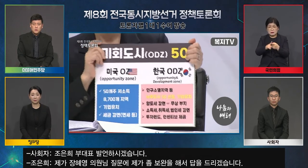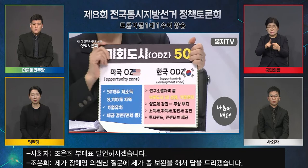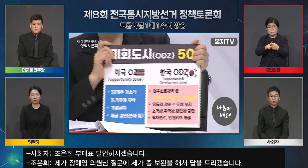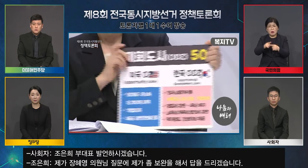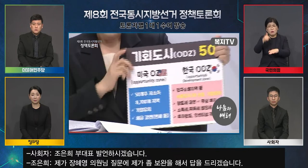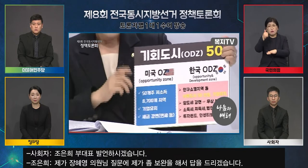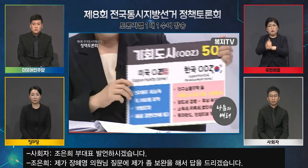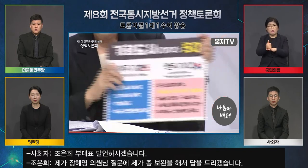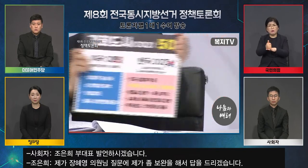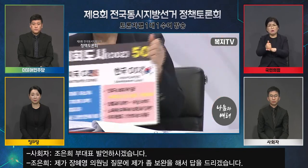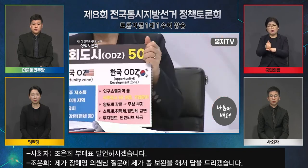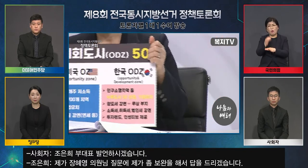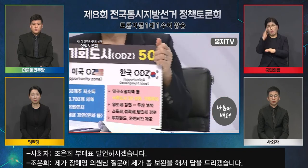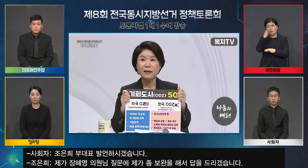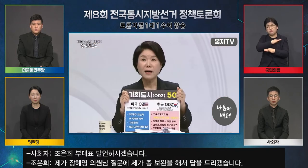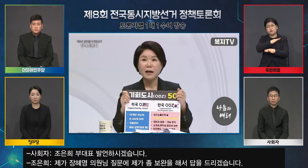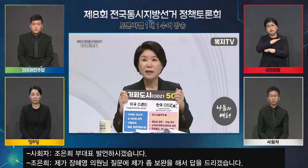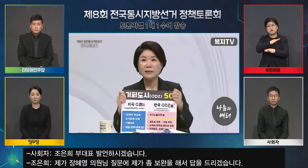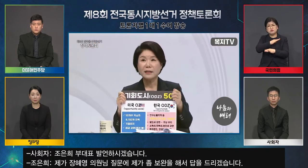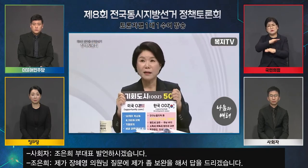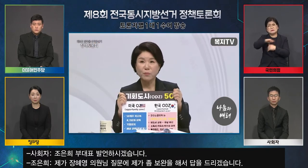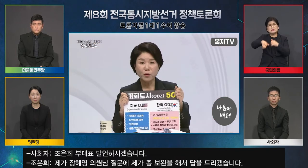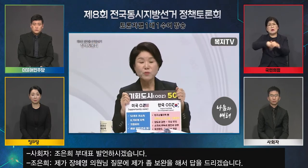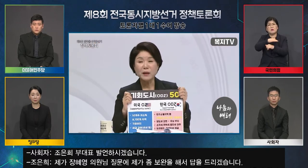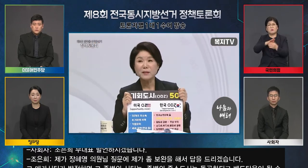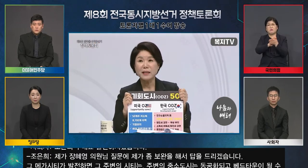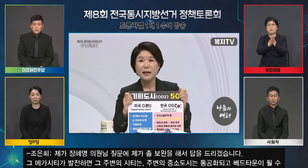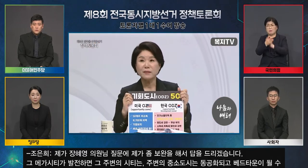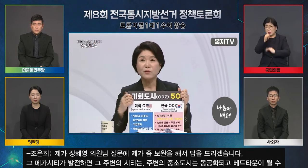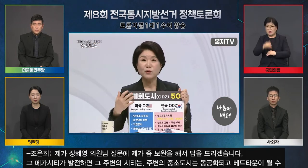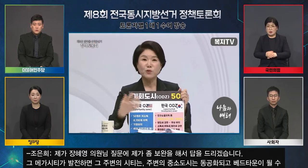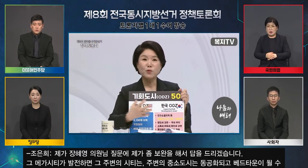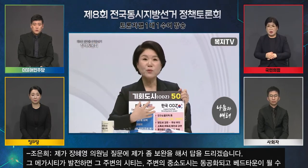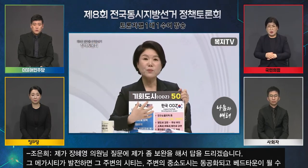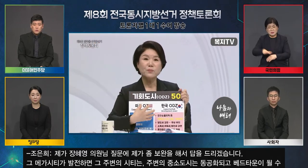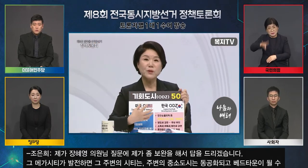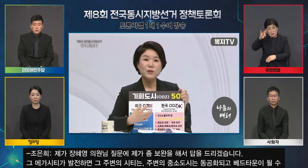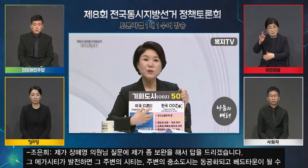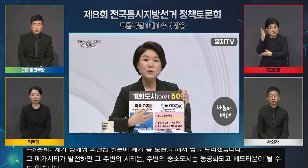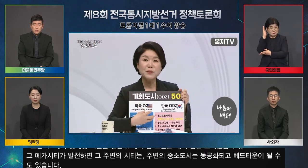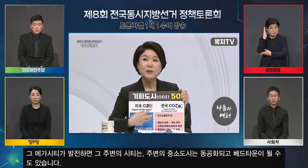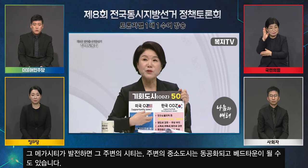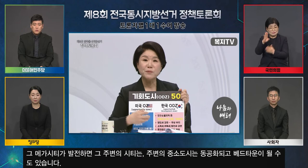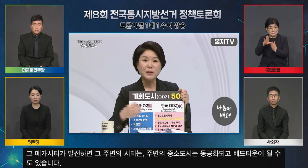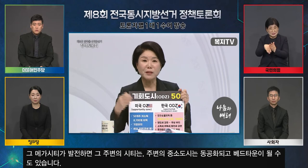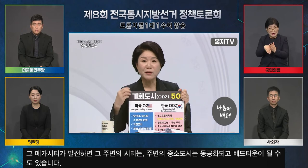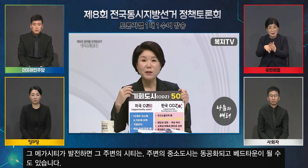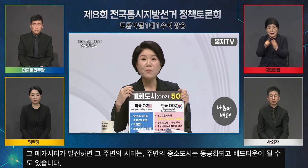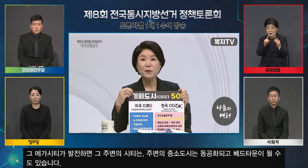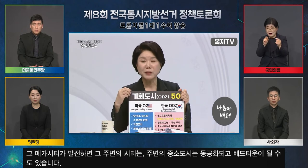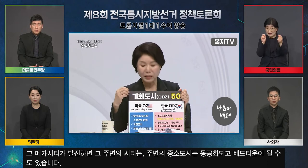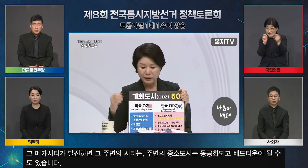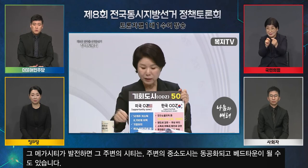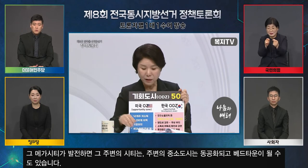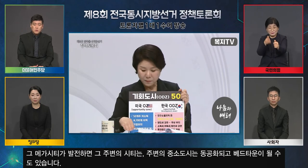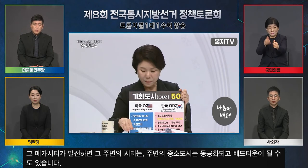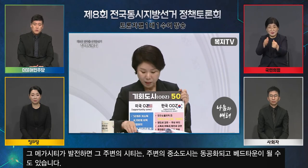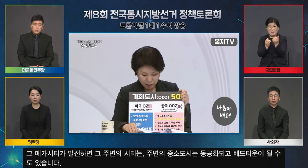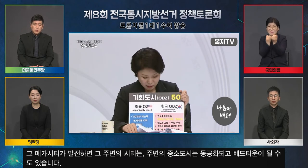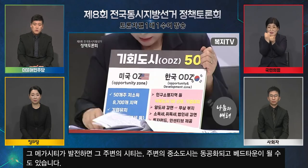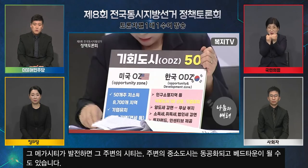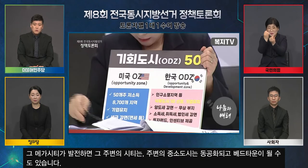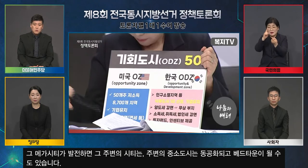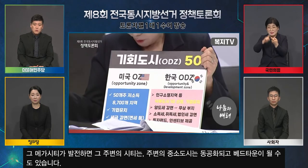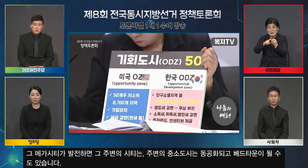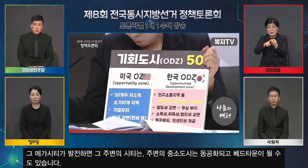될 수 있습니다. 아까 제가 모두발언 때 이거 조금 크로즈업 시켜주시면요. 설명드린 것처럼